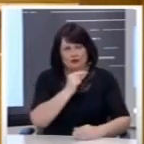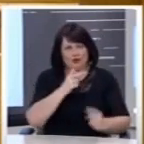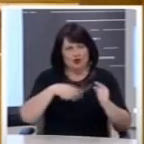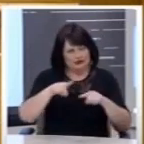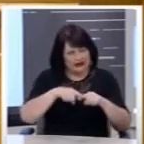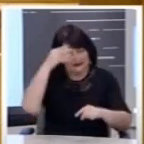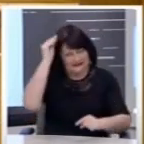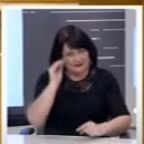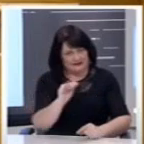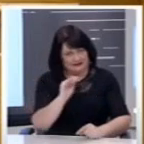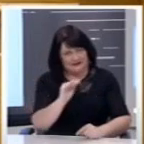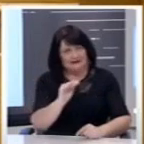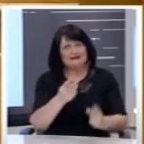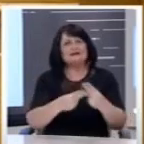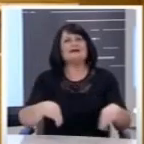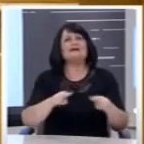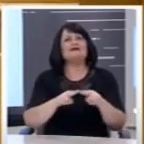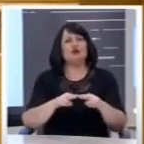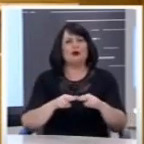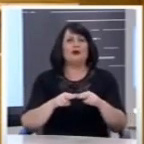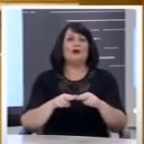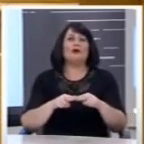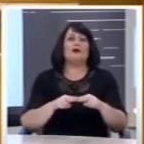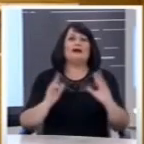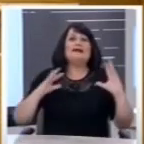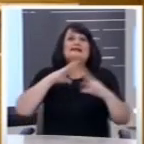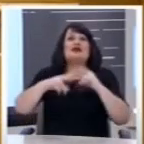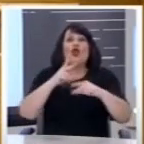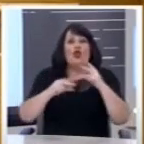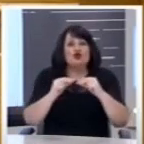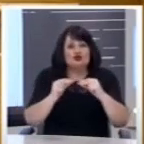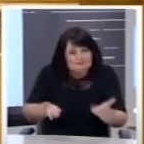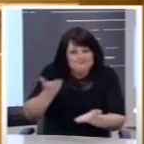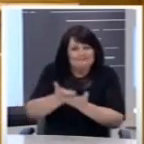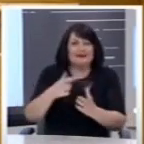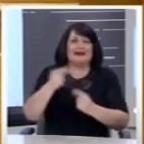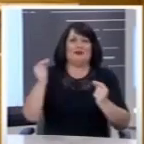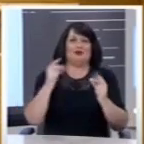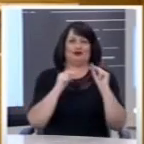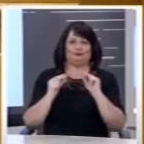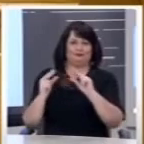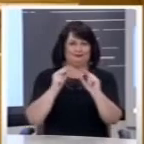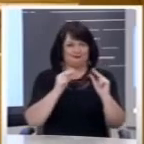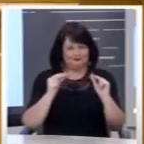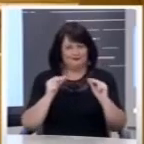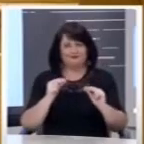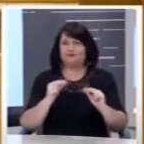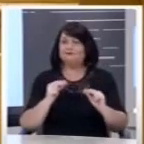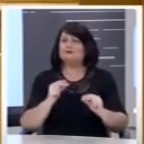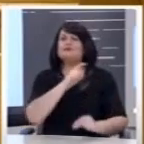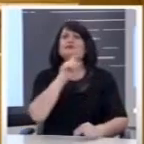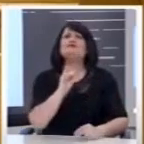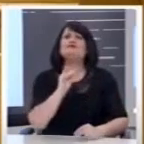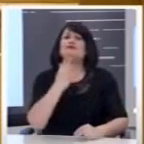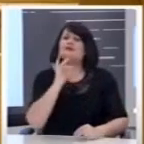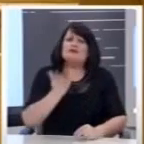Ελλάδας στο ίδιο το Συμβούλιο της Σύνοδο Κορυφής. Το δίνω διότι υπήρξε ένα ερώτημα για ποιο